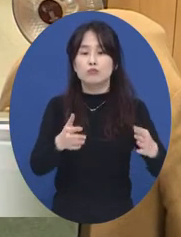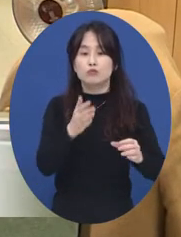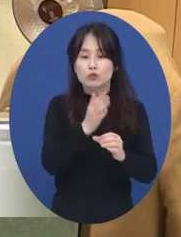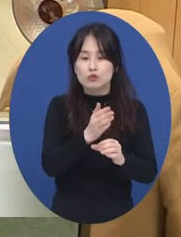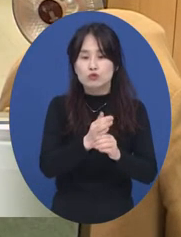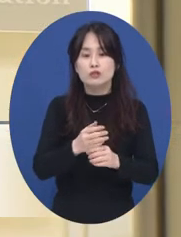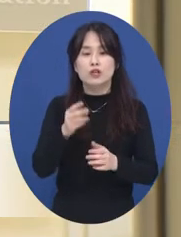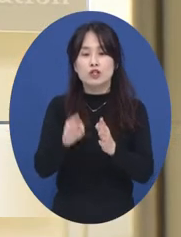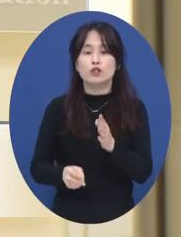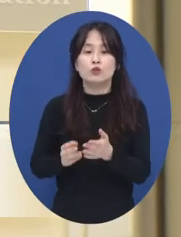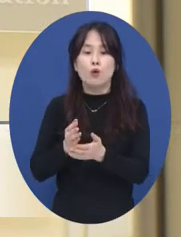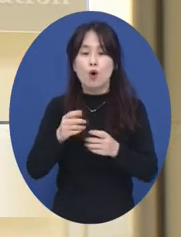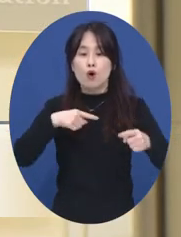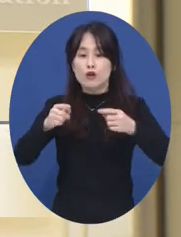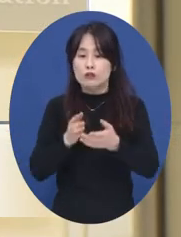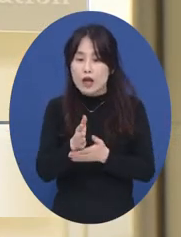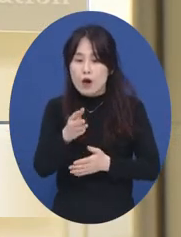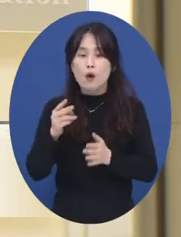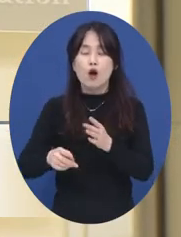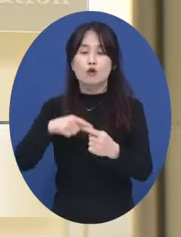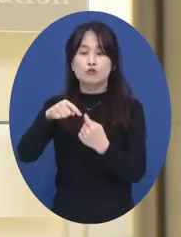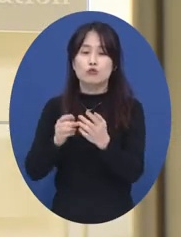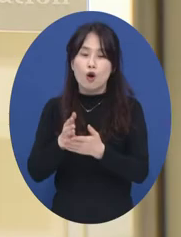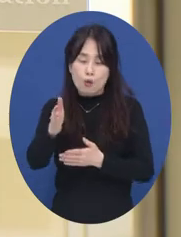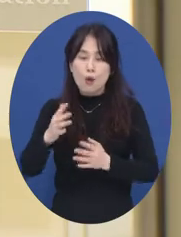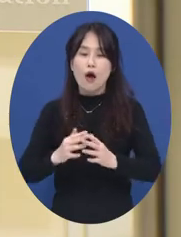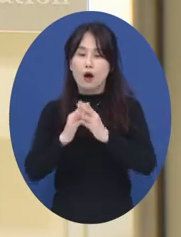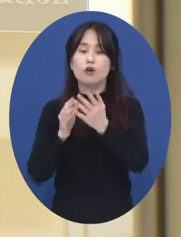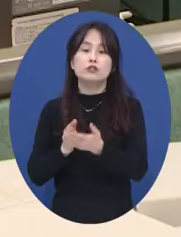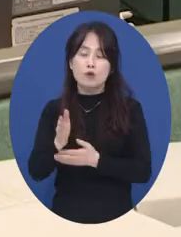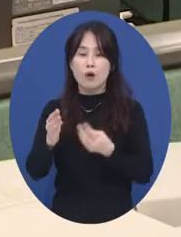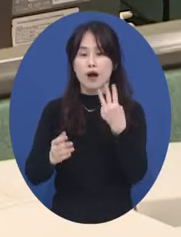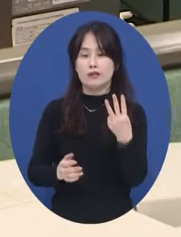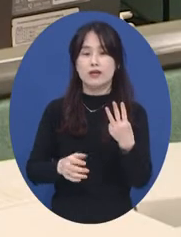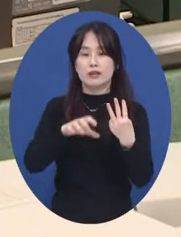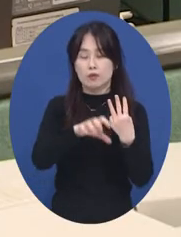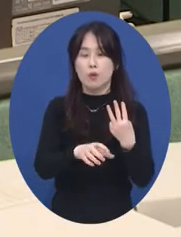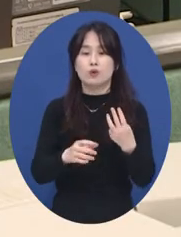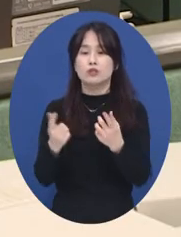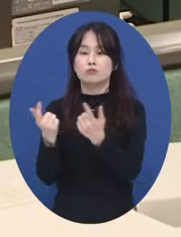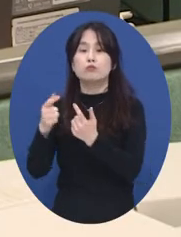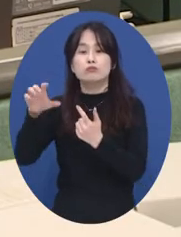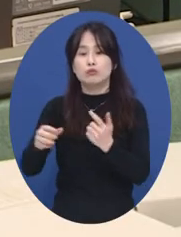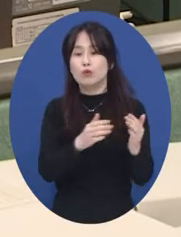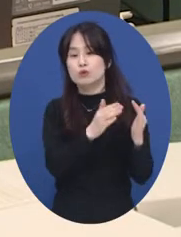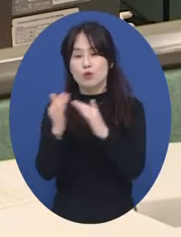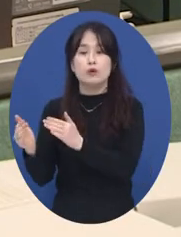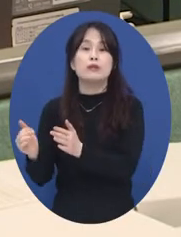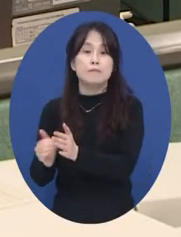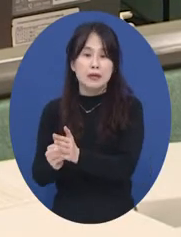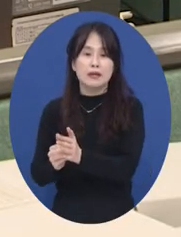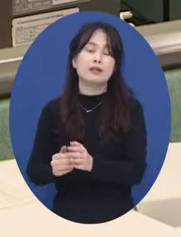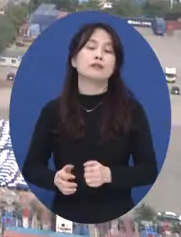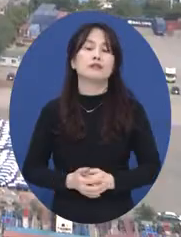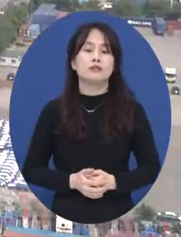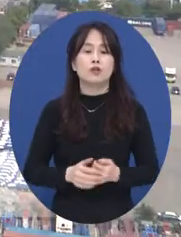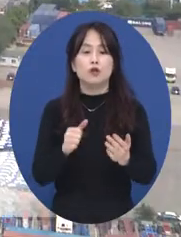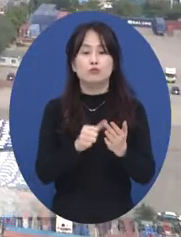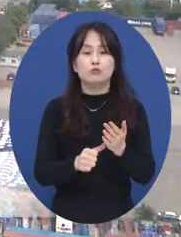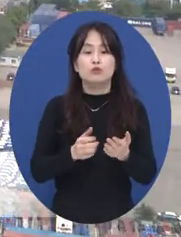부서 중 철도 정책과 철도 운영과 철도 건설과 등 세계 부서가 북구청 4 로 옮겼습니다